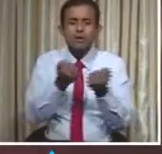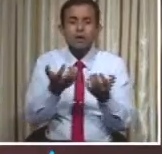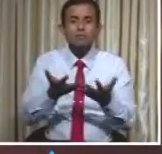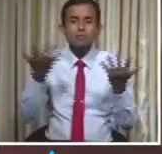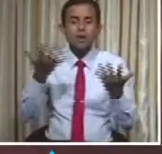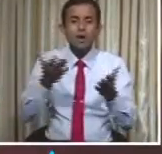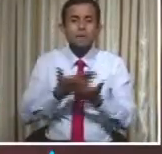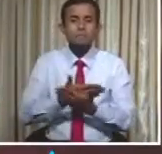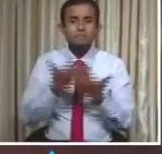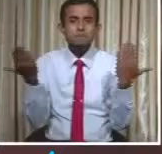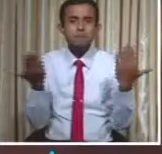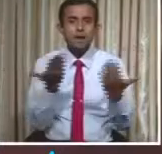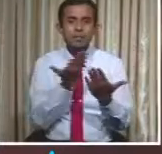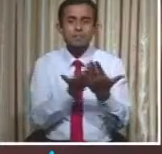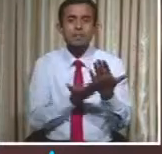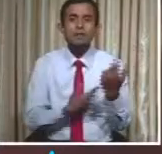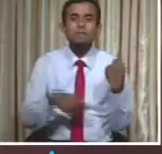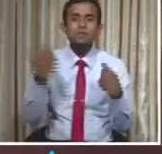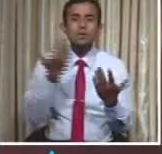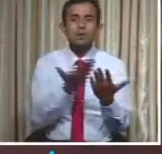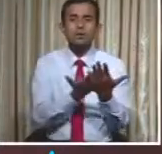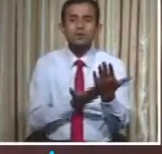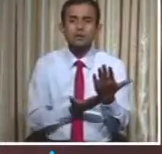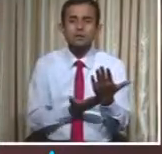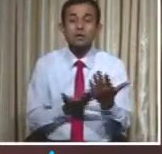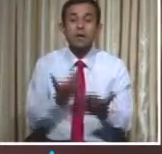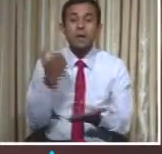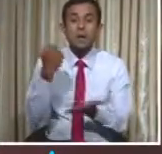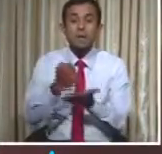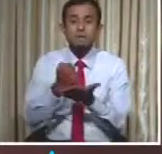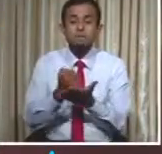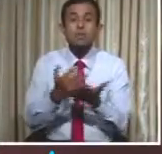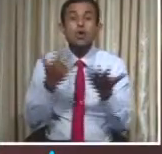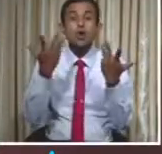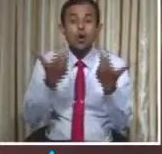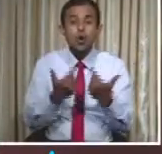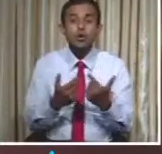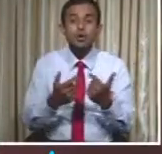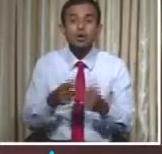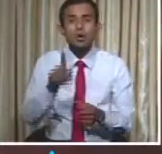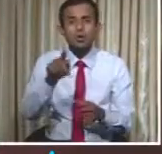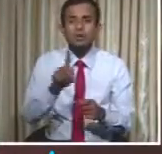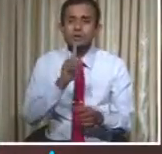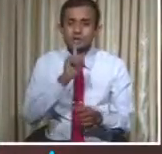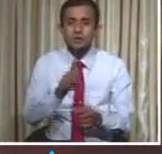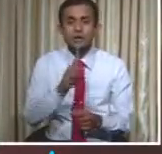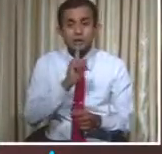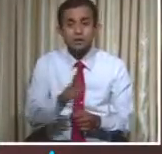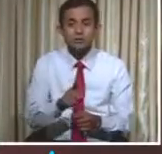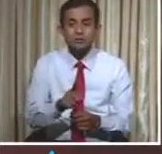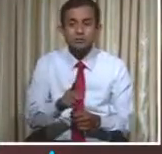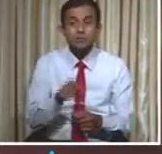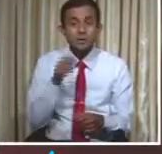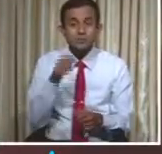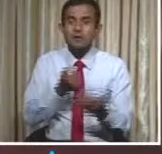මේ පත්‍ර වල තියෙන දැන් මේ විදිහට වෙන්දේසිය. ඒ කියන්නේ මූල්‍ය සමාගම් කොච්චර කොහොම කවුරු කොයි විදිහට කිව්වත් මේ වාහන අත්පත්